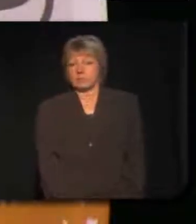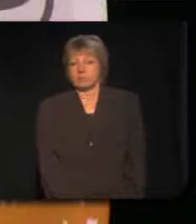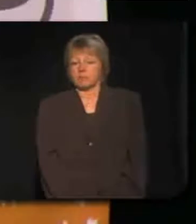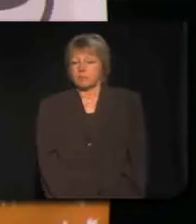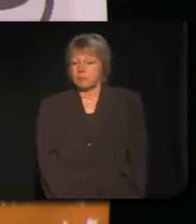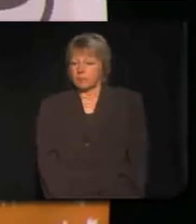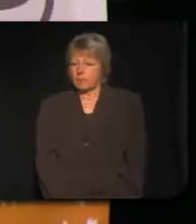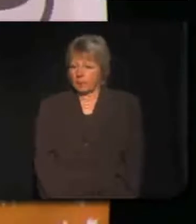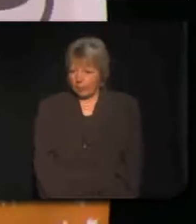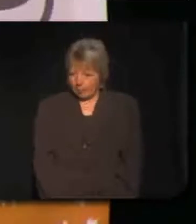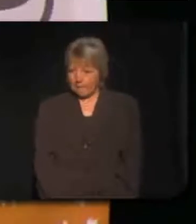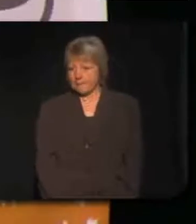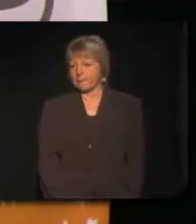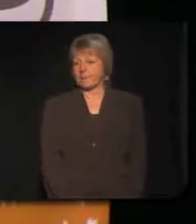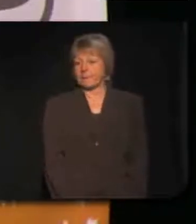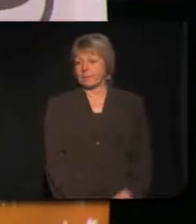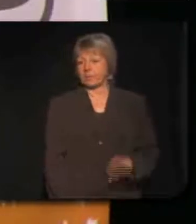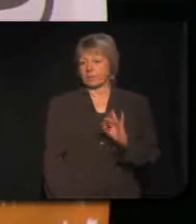gut